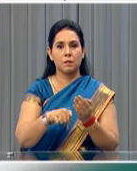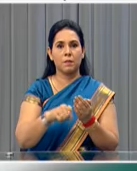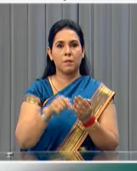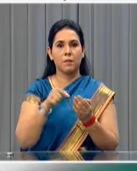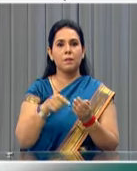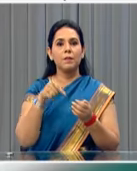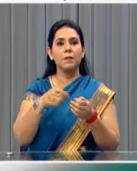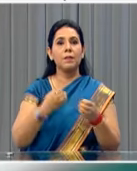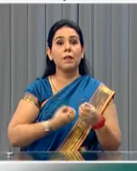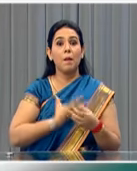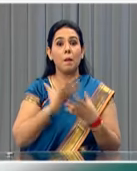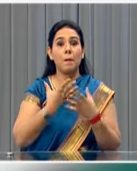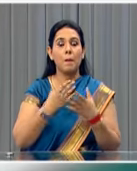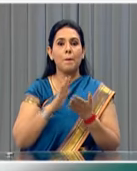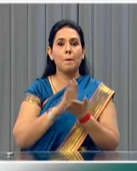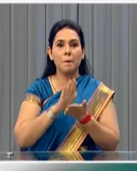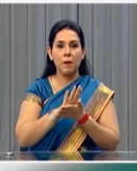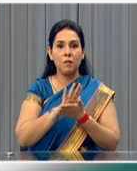पावन पर्व पर